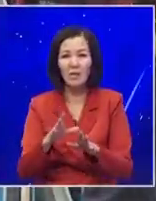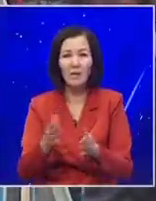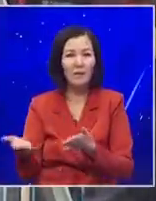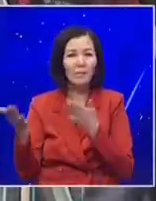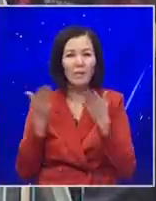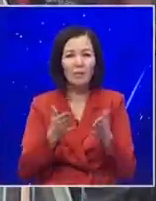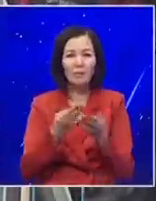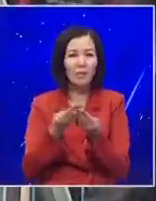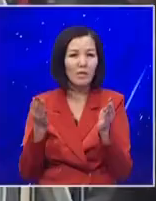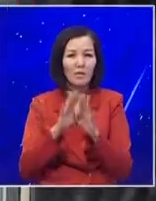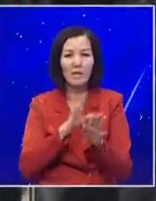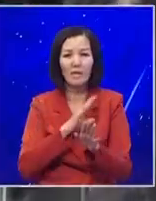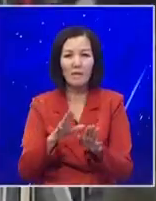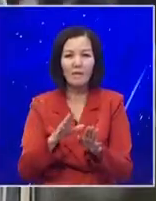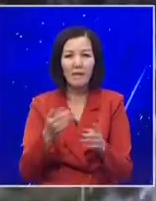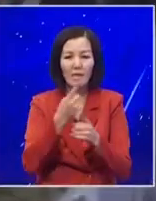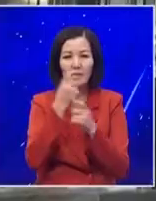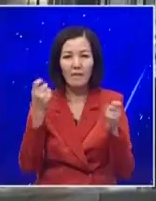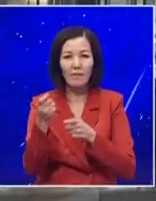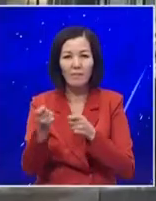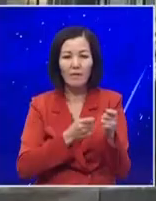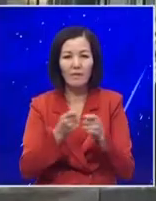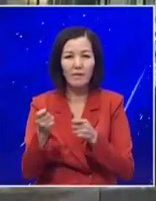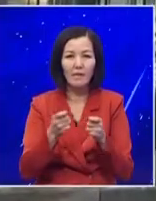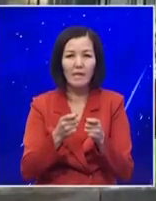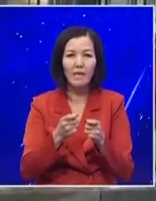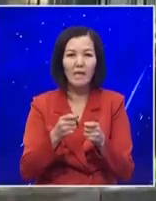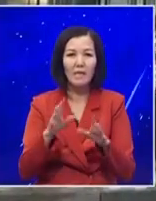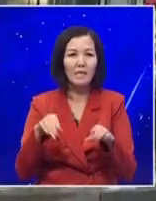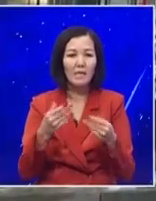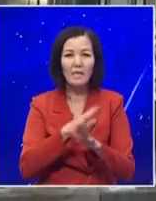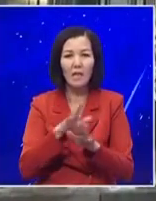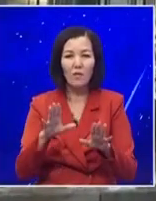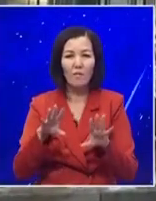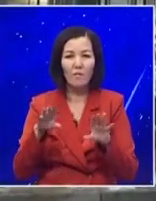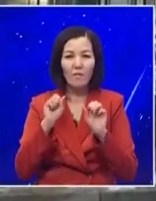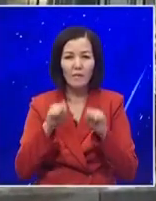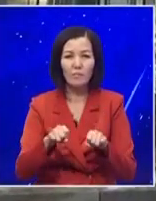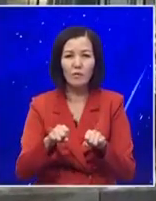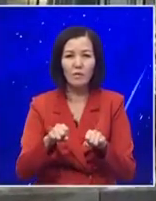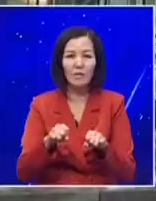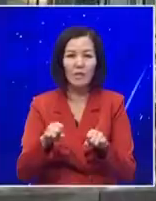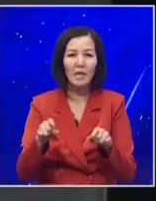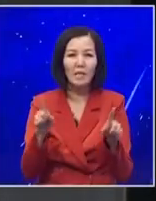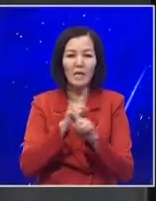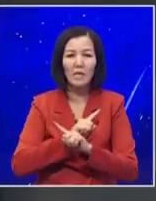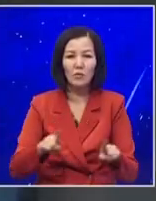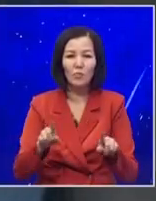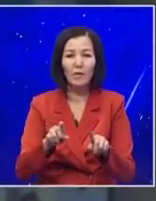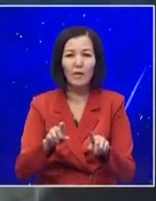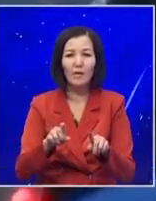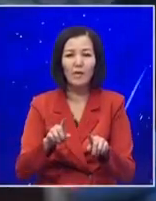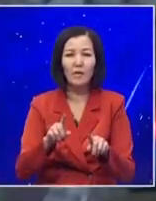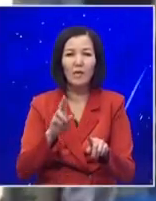приезжих изолироваться. Они заявляют, что правительство конфедерации не дало им ни возможности, ни особых полномочий